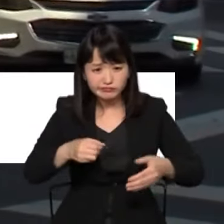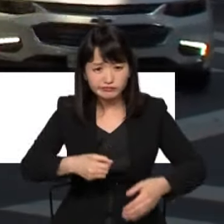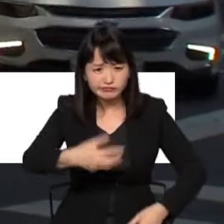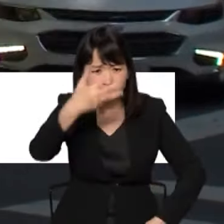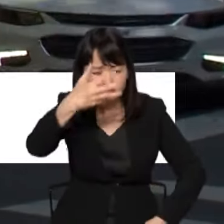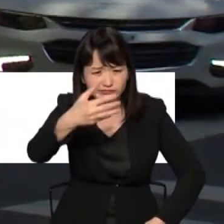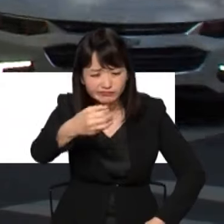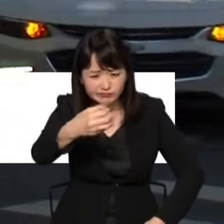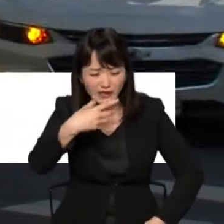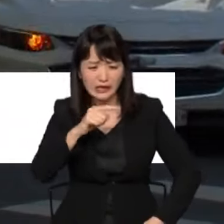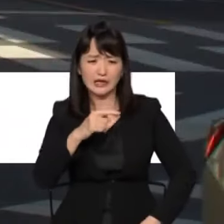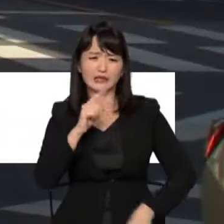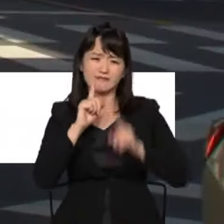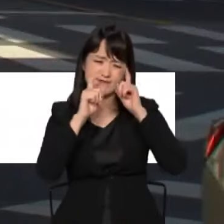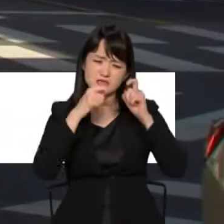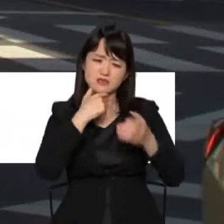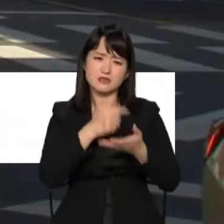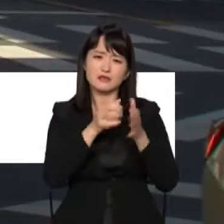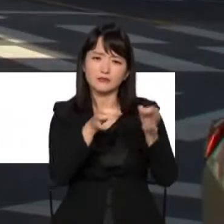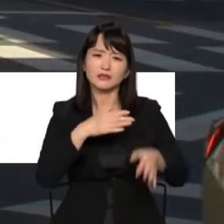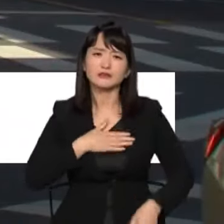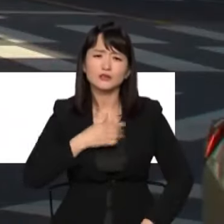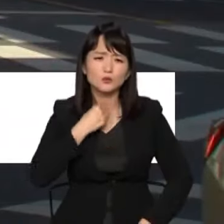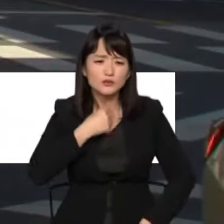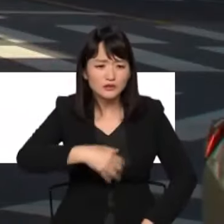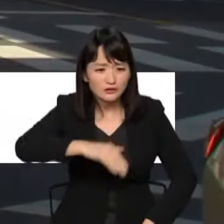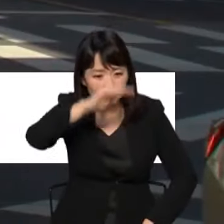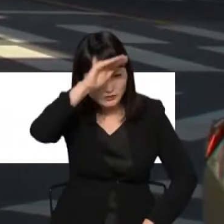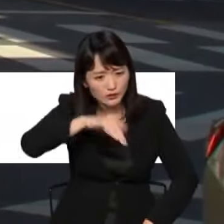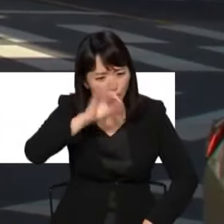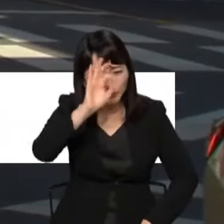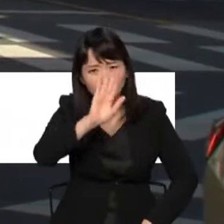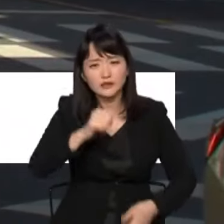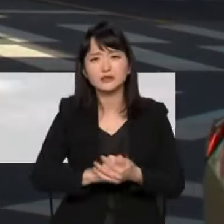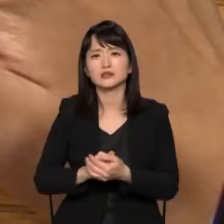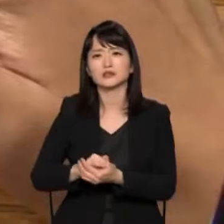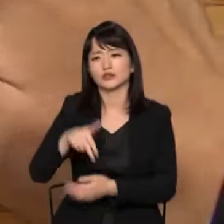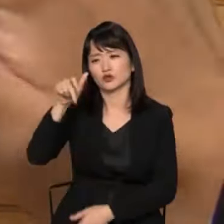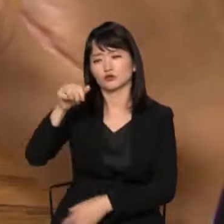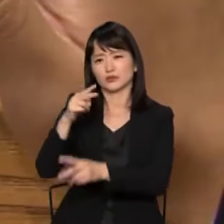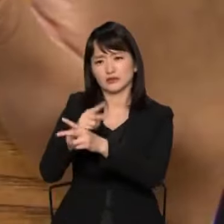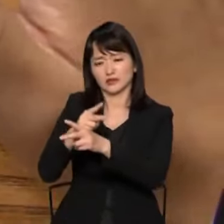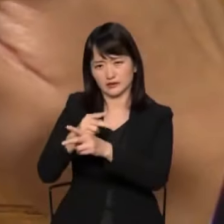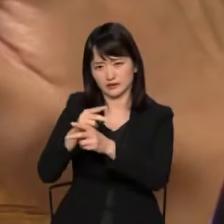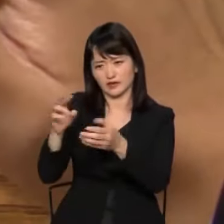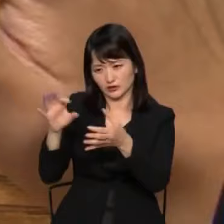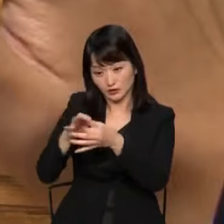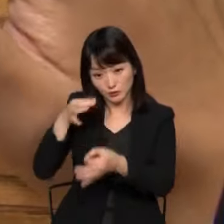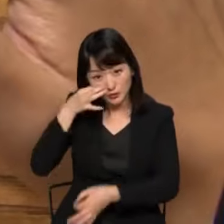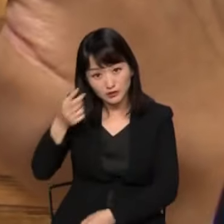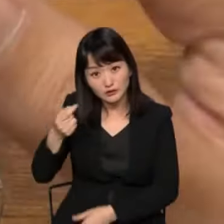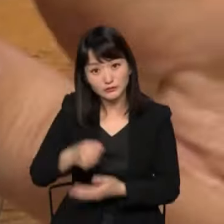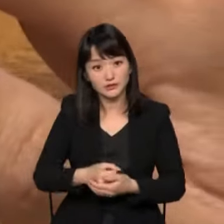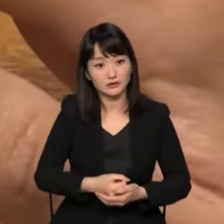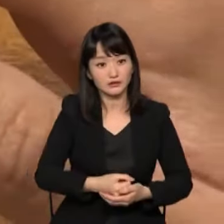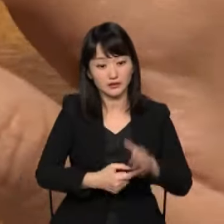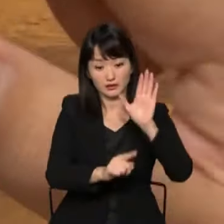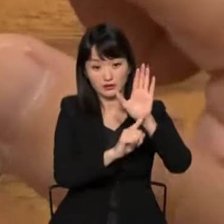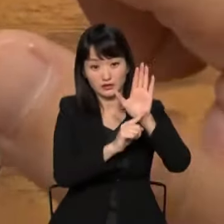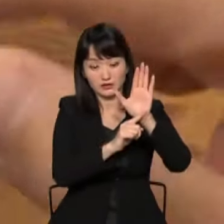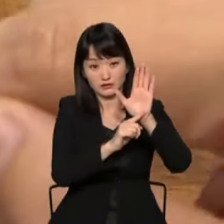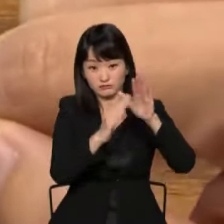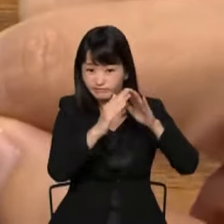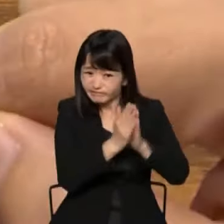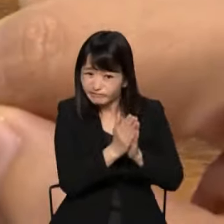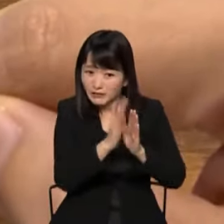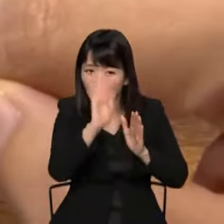짜증나고 좀 속은 기분 같아요 내가 보고 싶은 게시물이 아니고 그냥 쿠팡 갔다 온 기분 광고를 닫으려 해도 자동으로 쿠팡 앱이